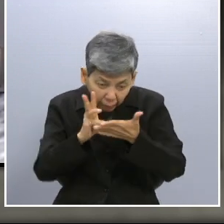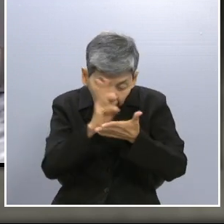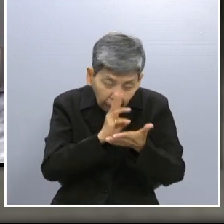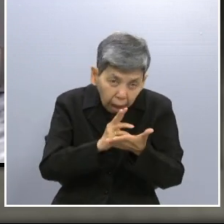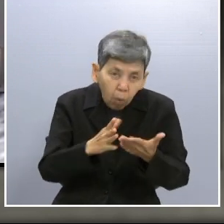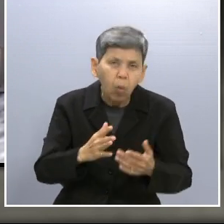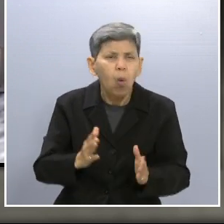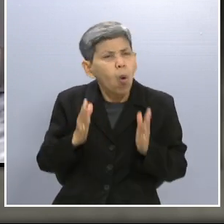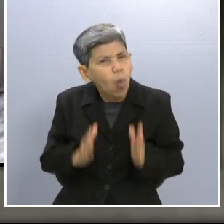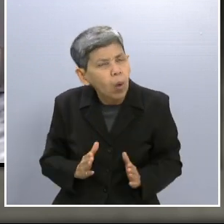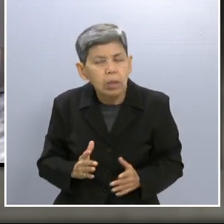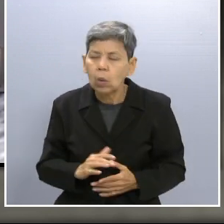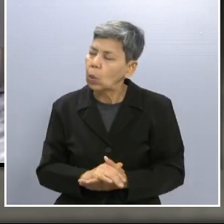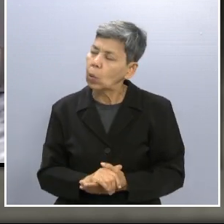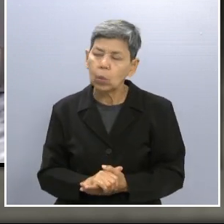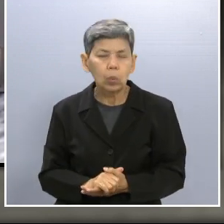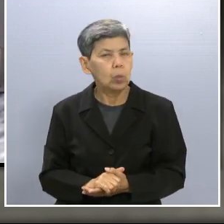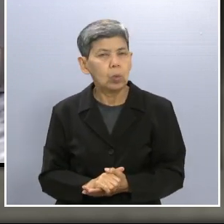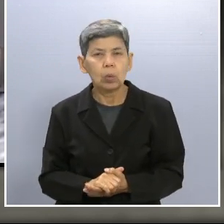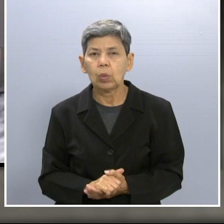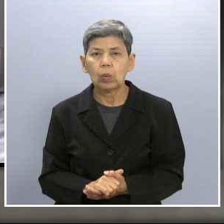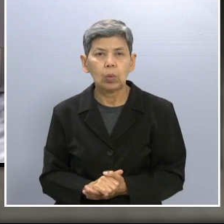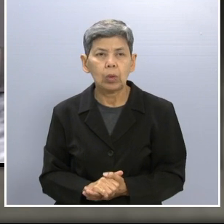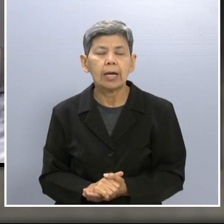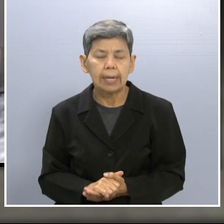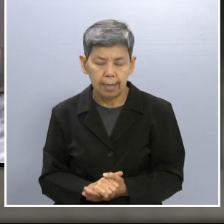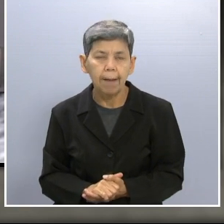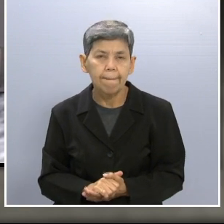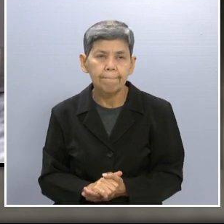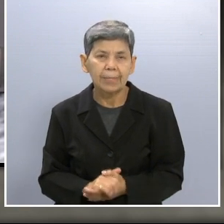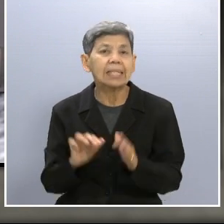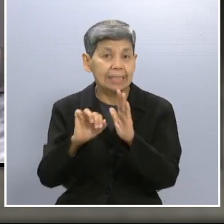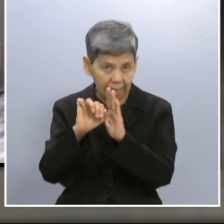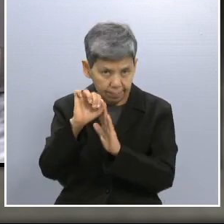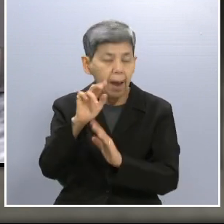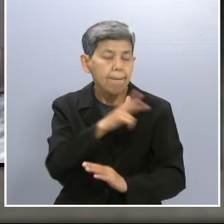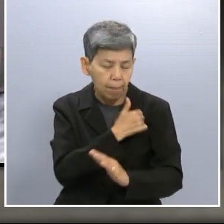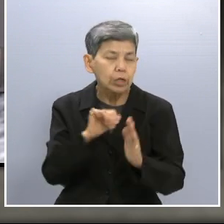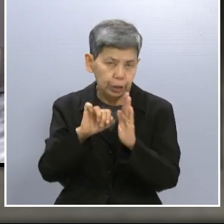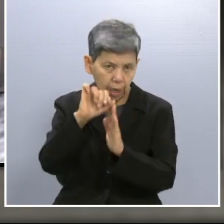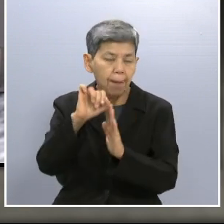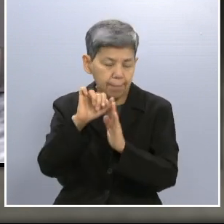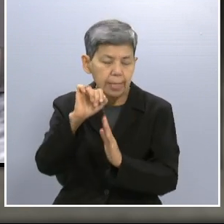ประสาทอะไรกับหัวใจคนท่านผู้ชมท่านน่าจะอยู่เชียงใหม่ใช่ไหมคะ